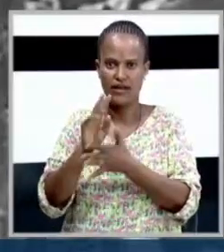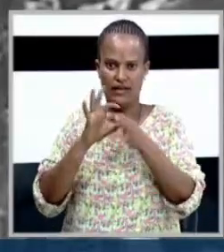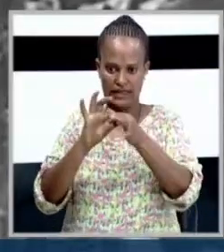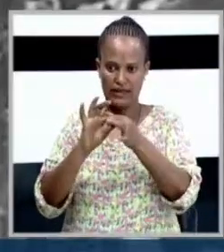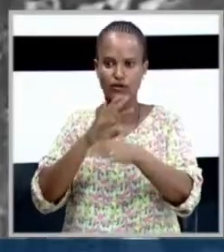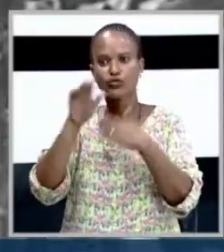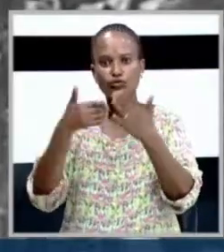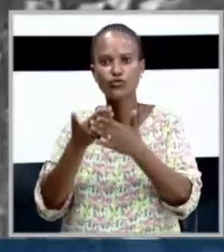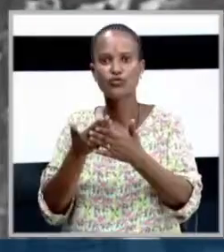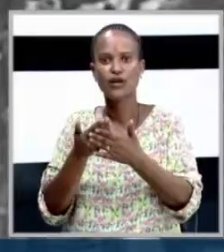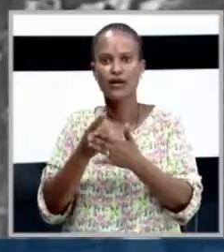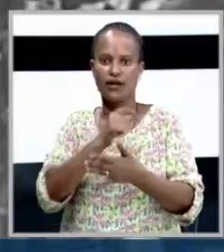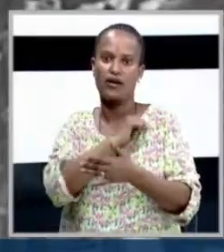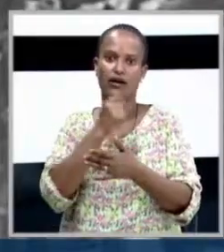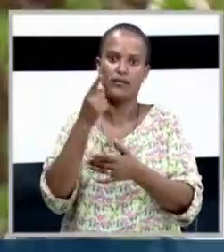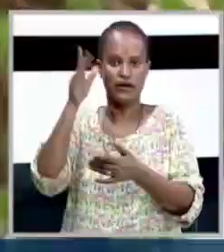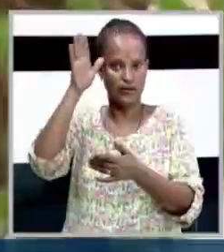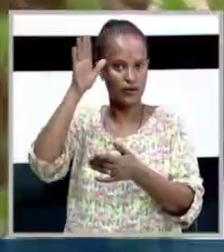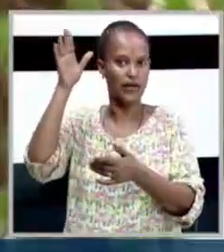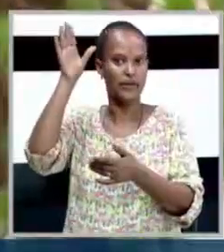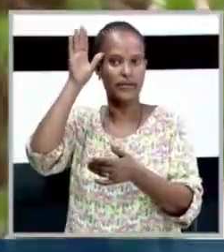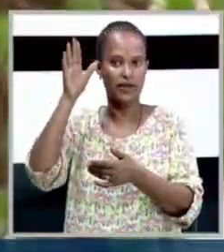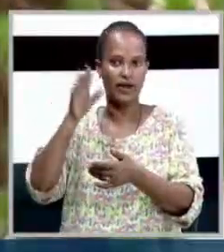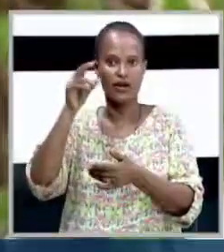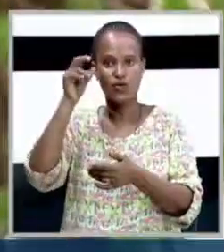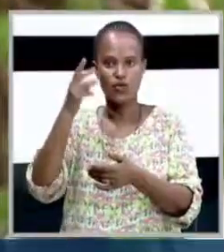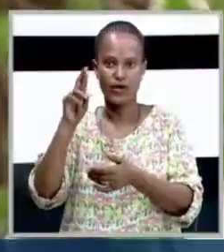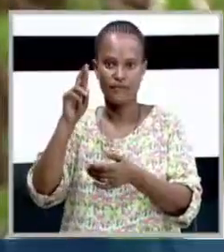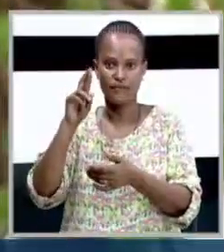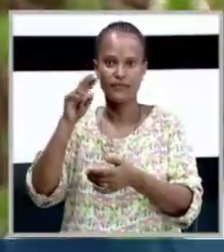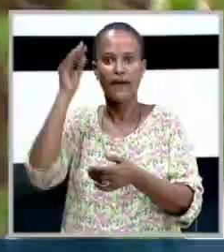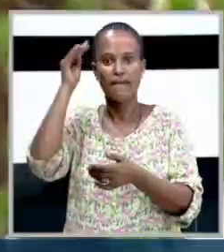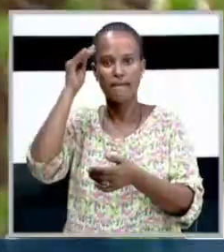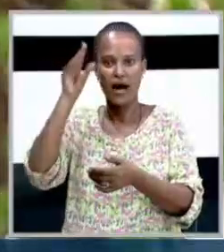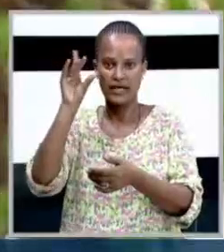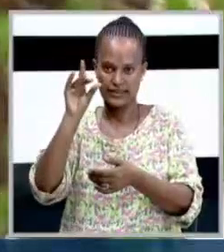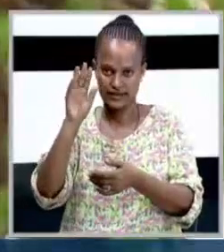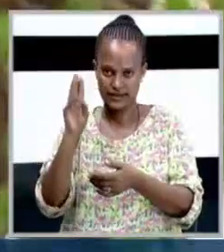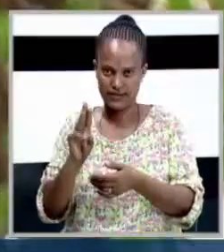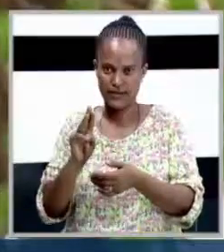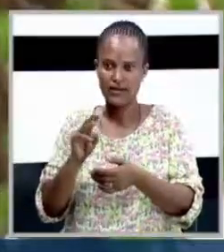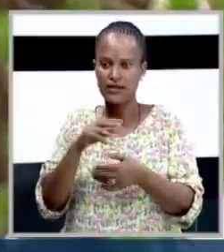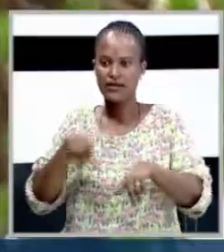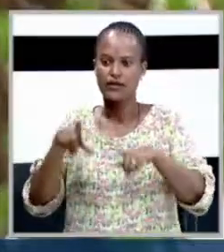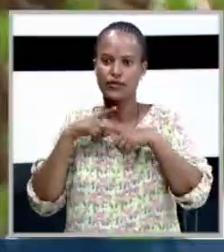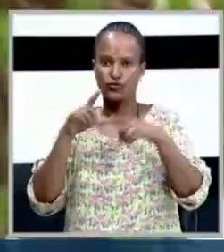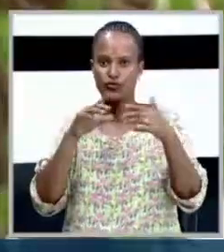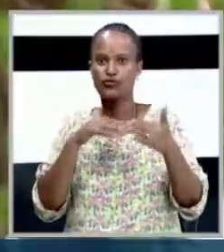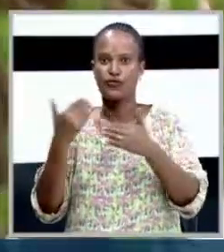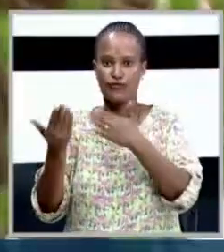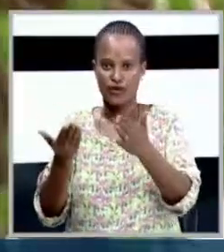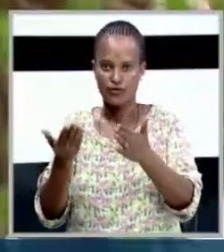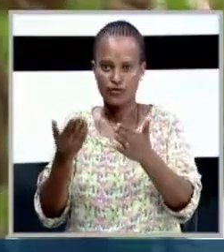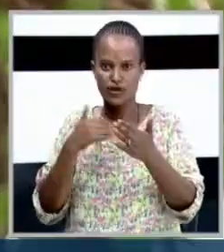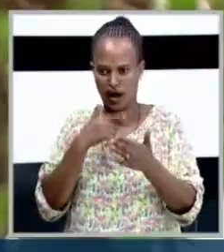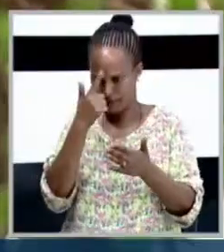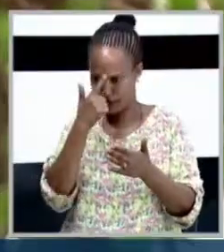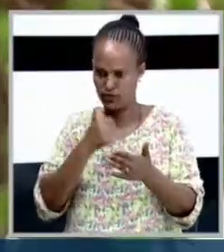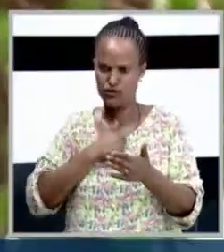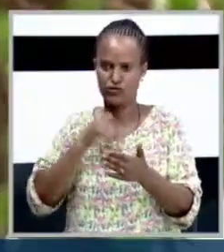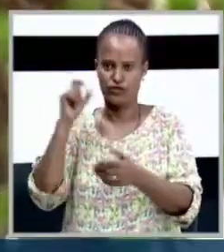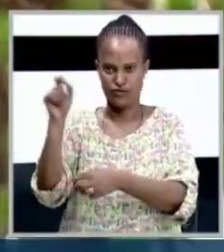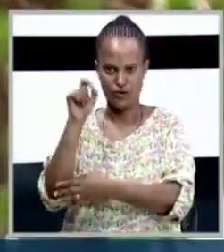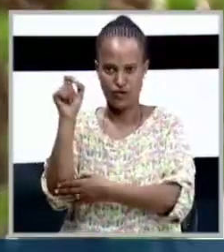ተጋዳላ እዩ ይብል ተጋዳላይ ገብረ ህይወት ገብረ ሚካኤል ወይ ድማ ማርክስ ህይወቱ ከይበቓቐ ዘወፈየሉ ዝኣመነሉ ነገር